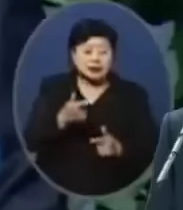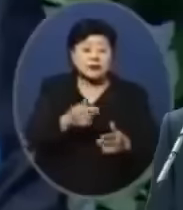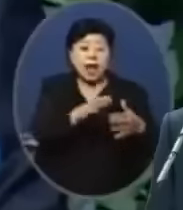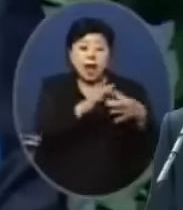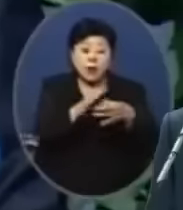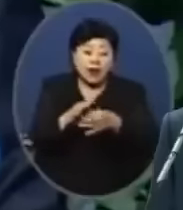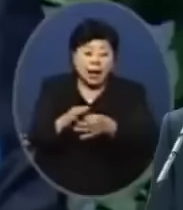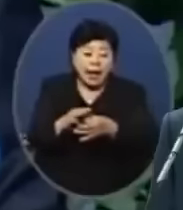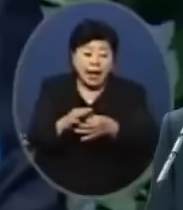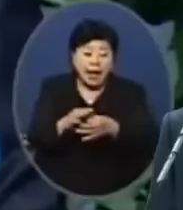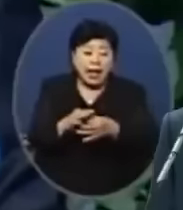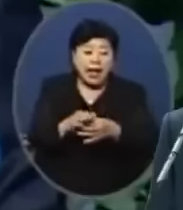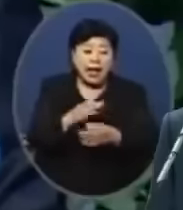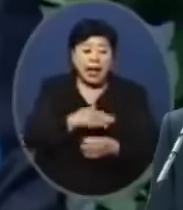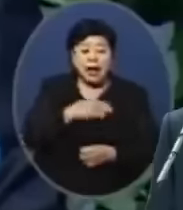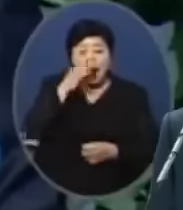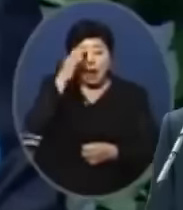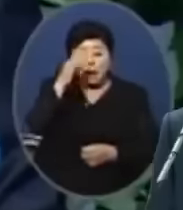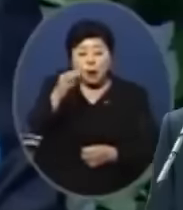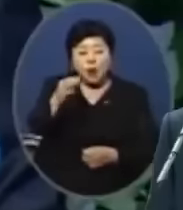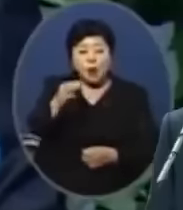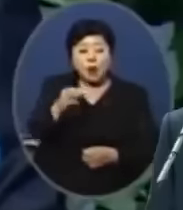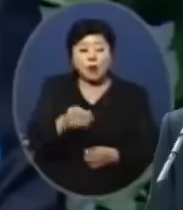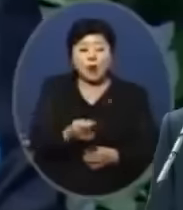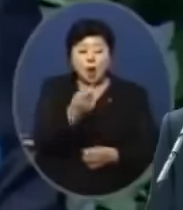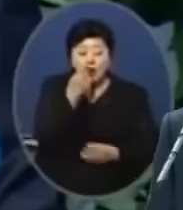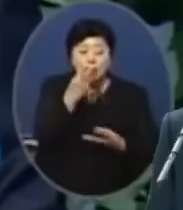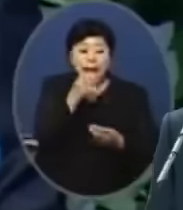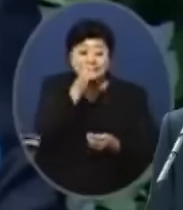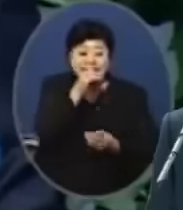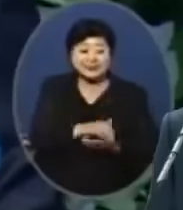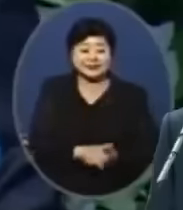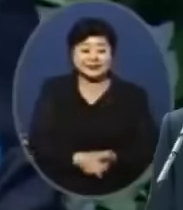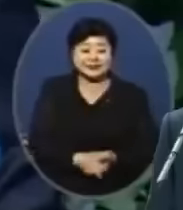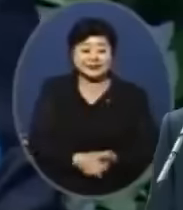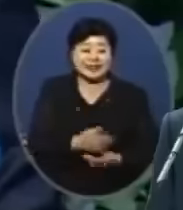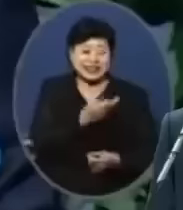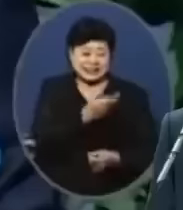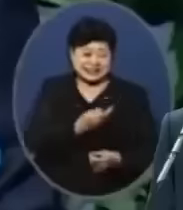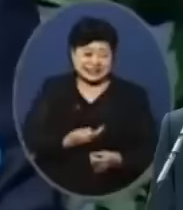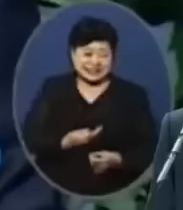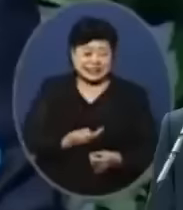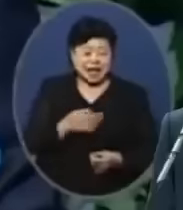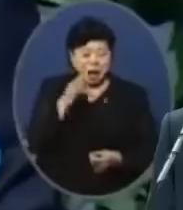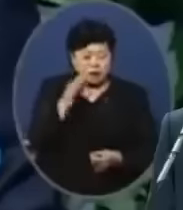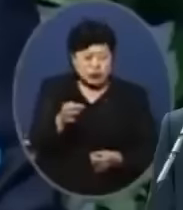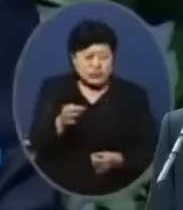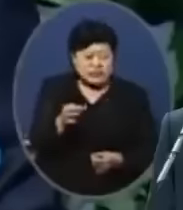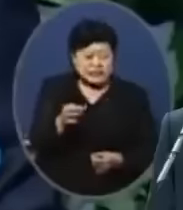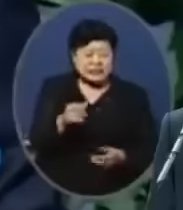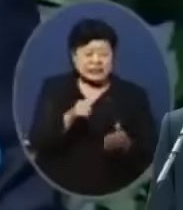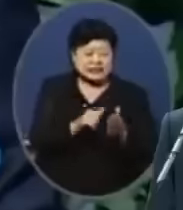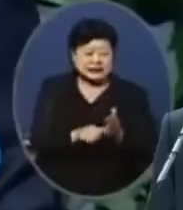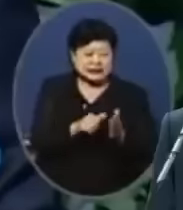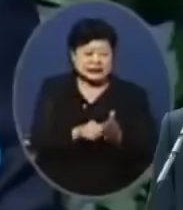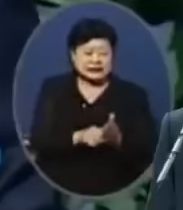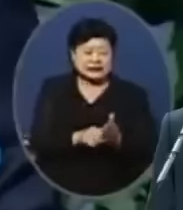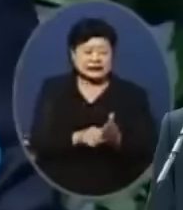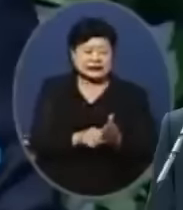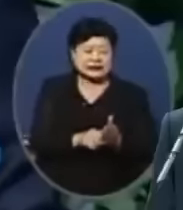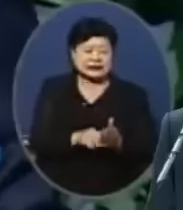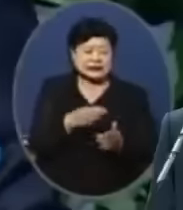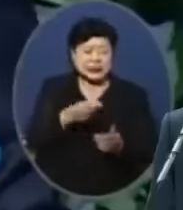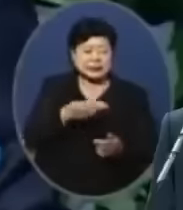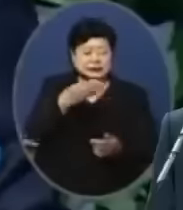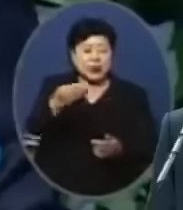우리가 알아보면 배울 것이 많습니다. 제자들은 물질 세계인 3차원에 속에